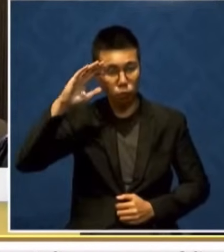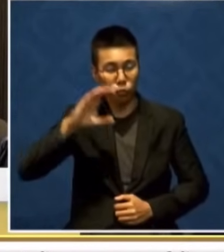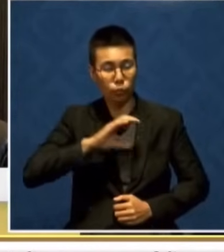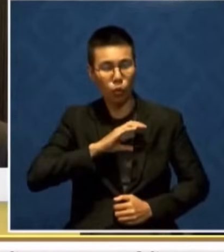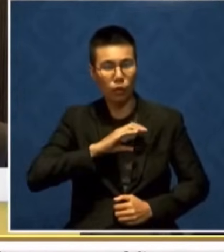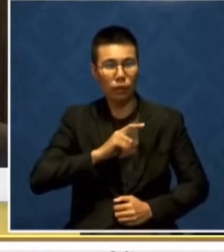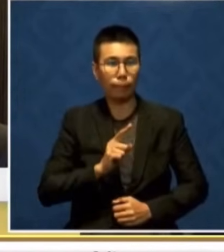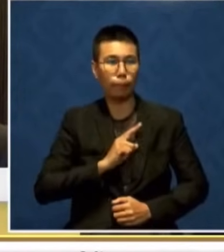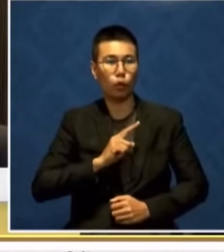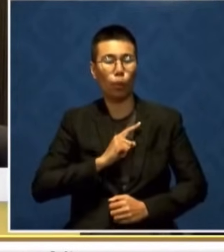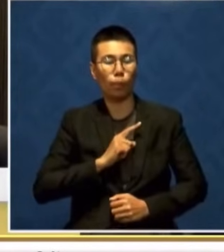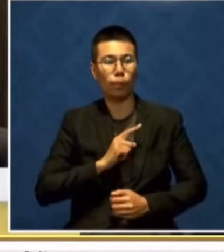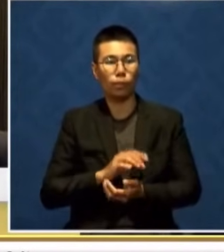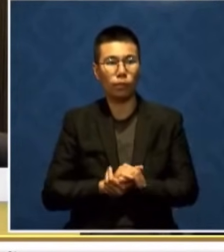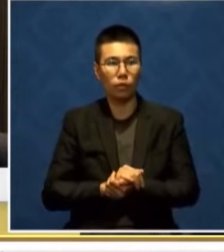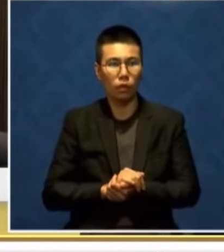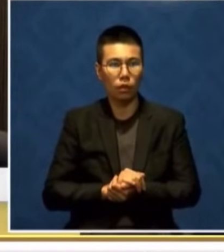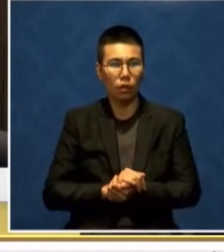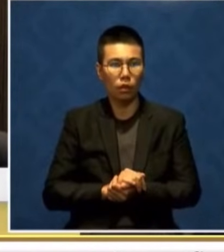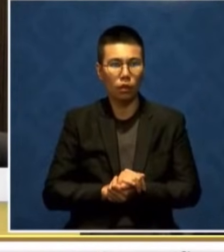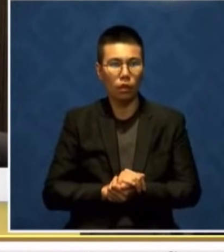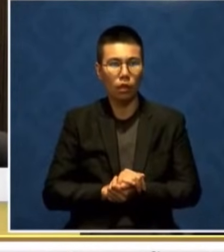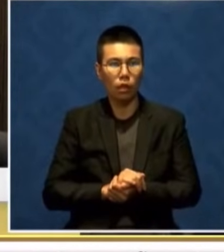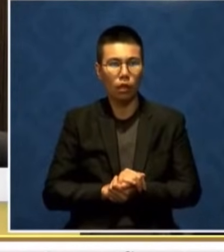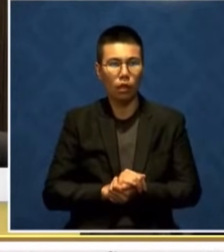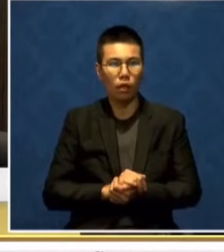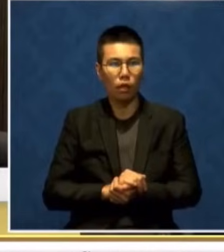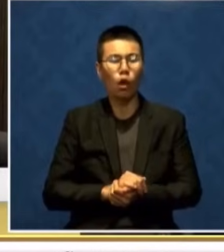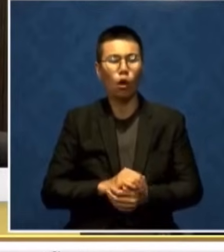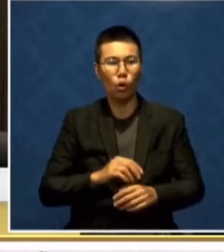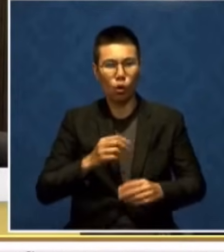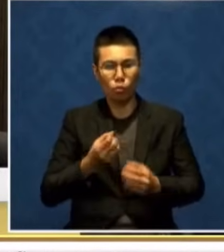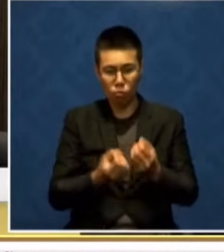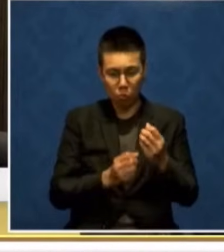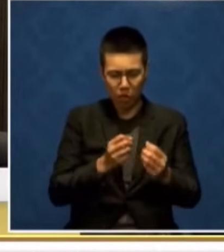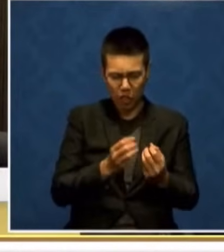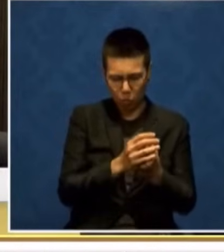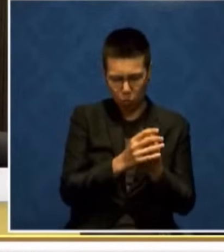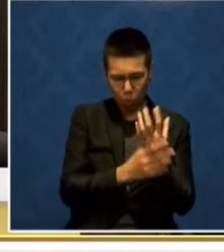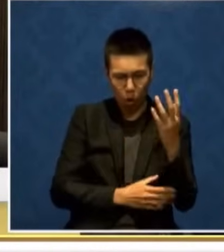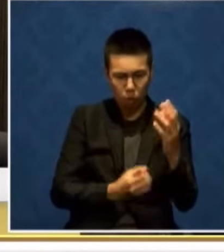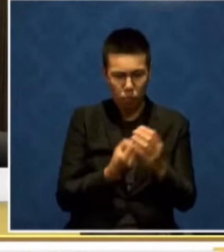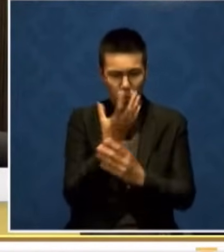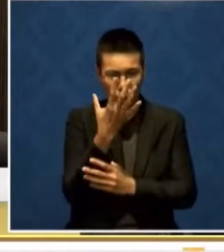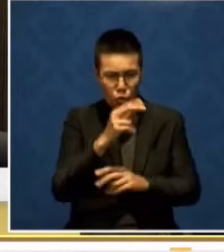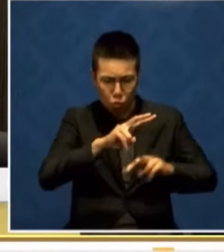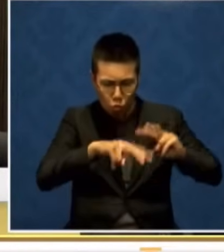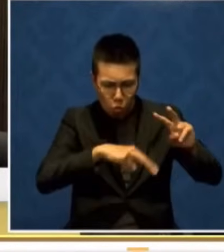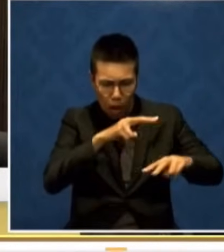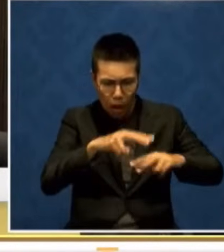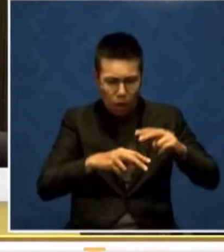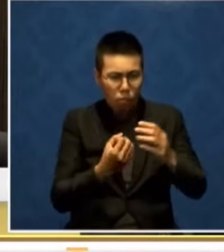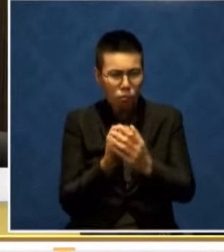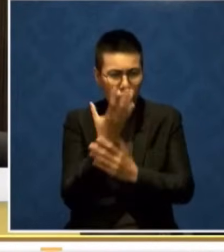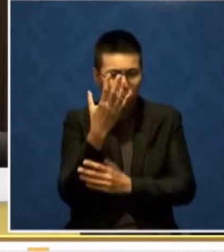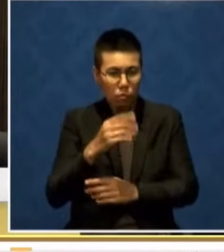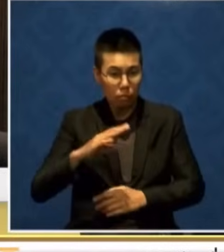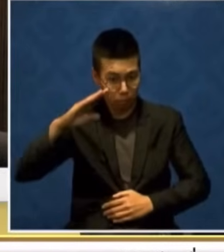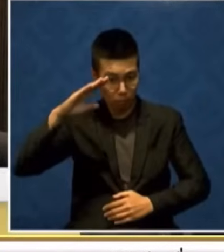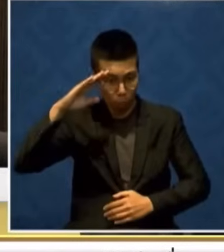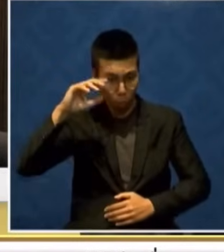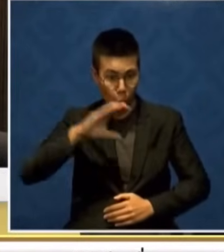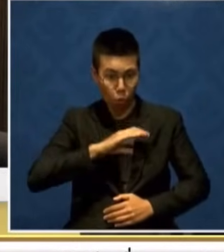โครงการอนุรักษ์พันธุกรรมพืชตำรวจต้องไปยุ่งถึงขนาดพันธุกรรมพืชเหรอ